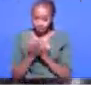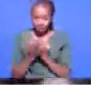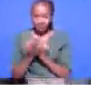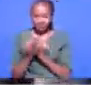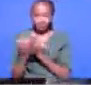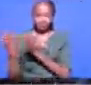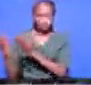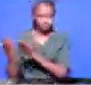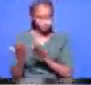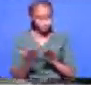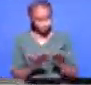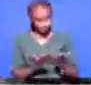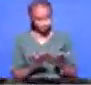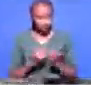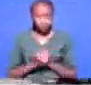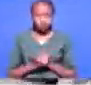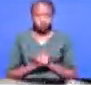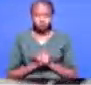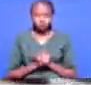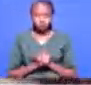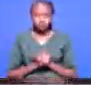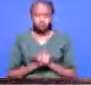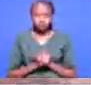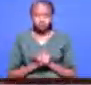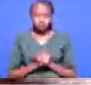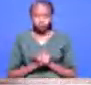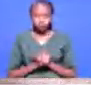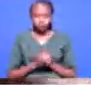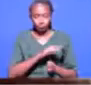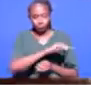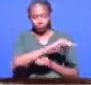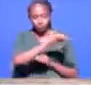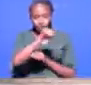Tutapita, tutazunguka hivi njuni, alafu tutaanza family kukena.